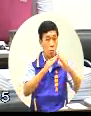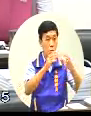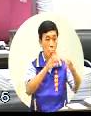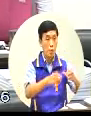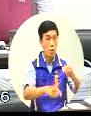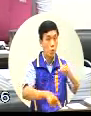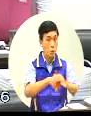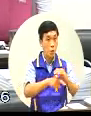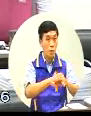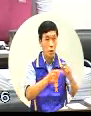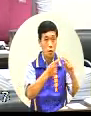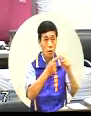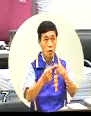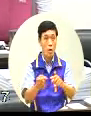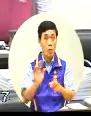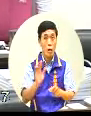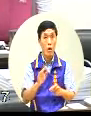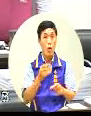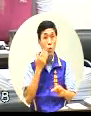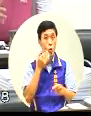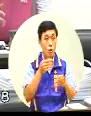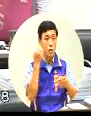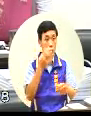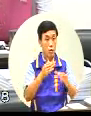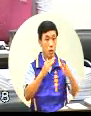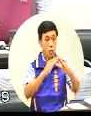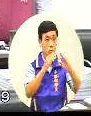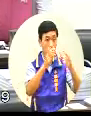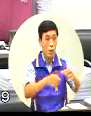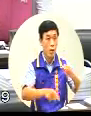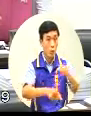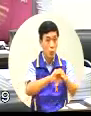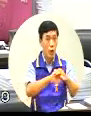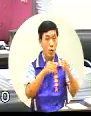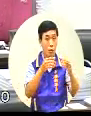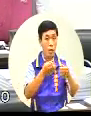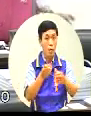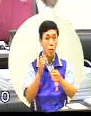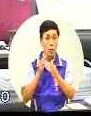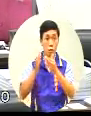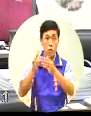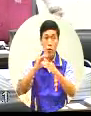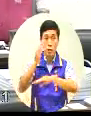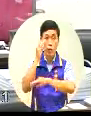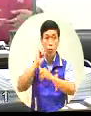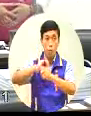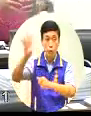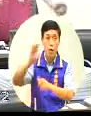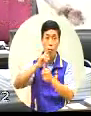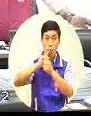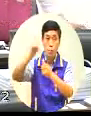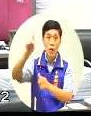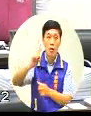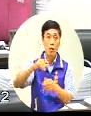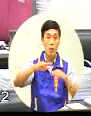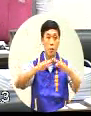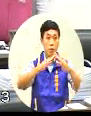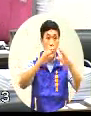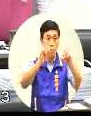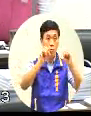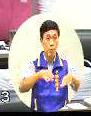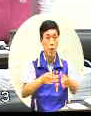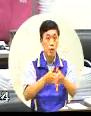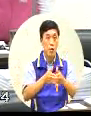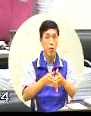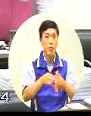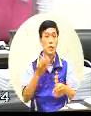么新违建要即报即拆？但是既有的，讲白一点就是能共管公历史共业嘛，大家要共同承担的，这个是扎